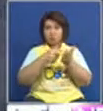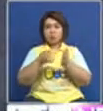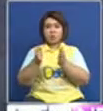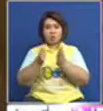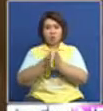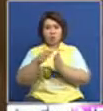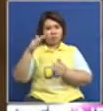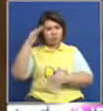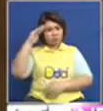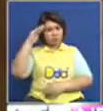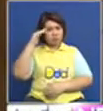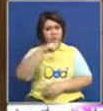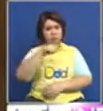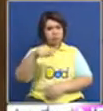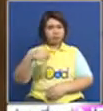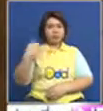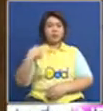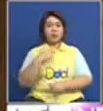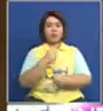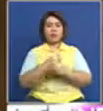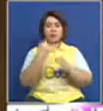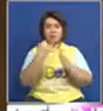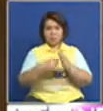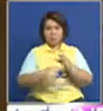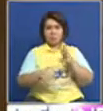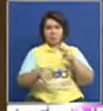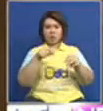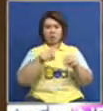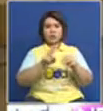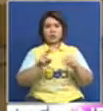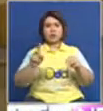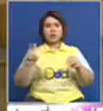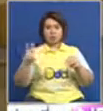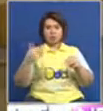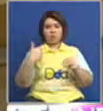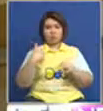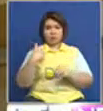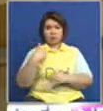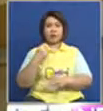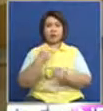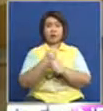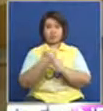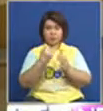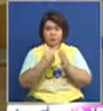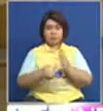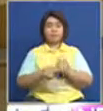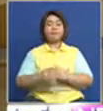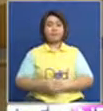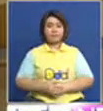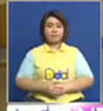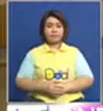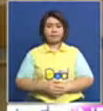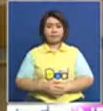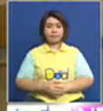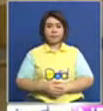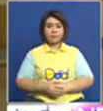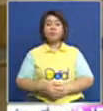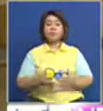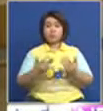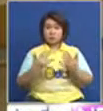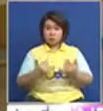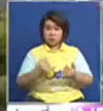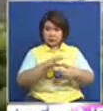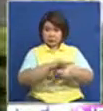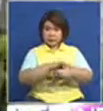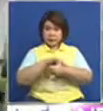ประภากระทำความผิดคดีหมิ่นสถาบันเบื้องสูงตามมาตราประมวลกฎหมายอาญามาตรา112ทันทีที่นาย